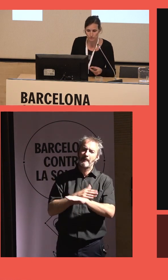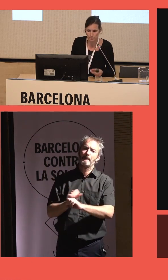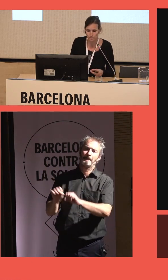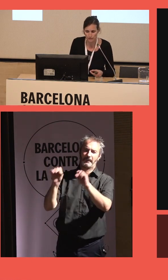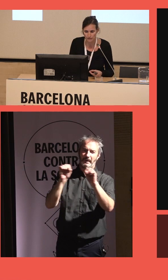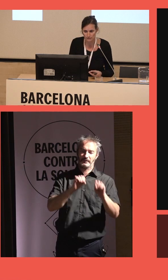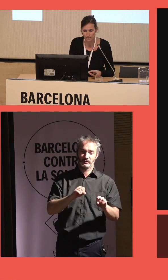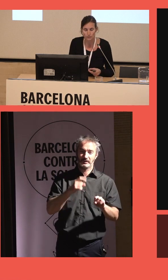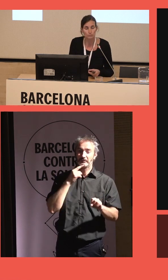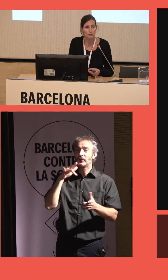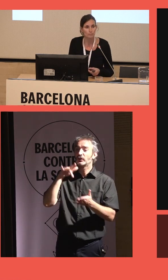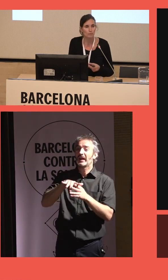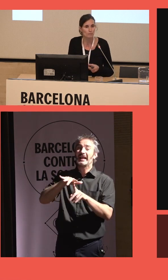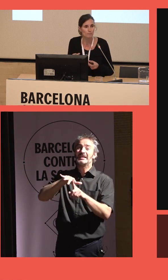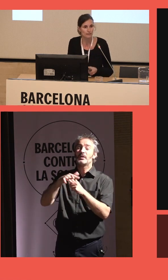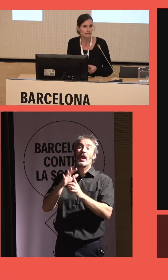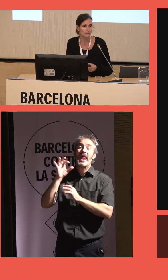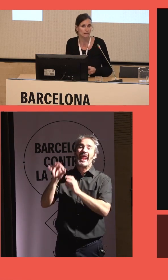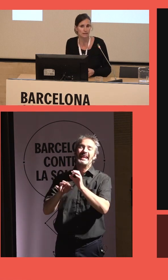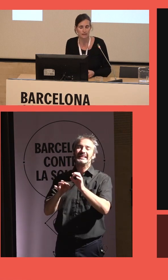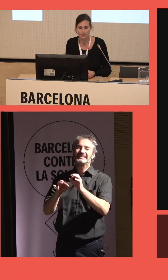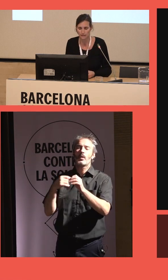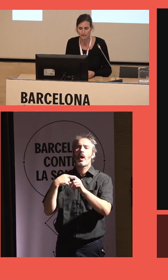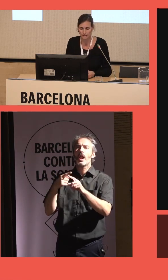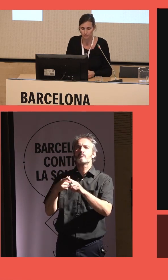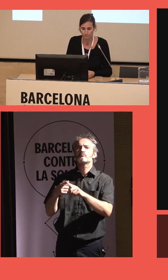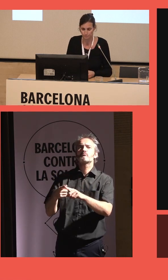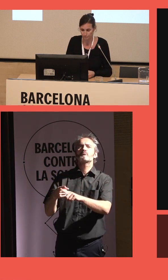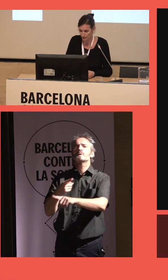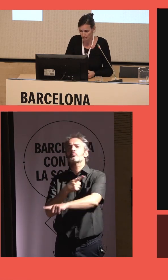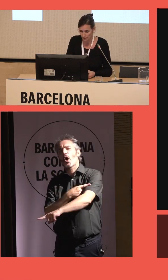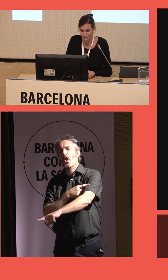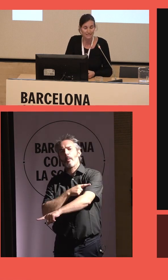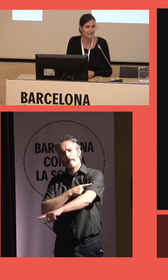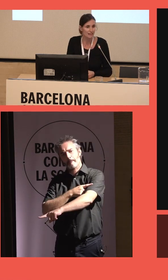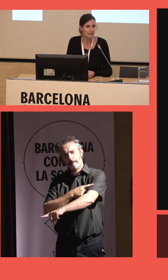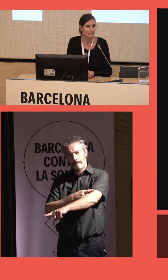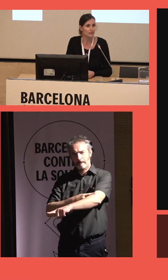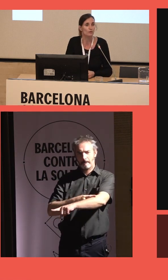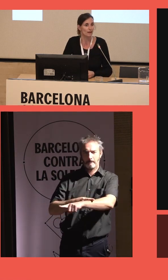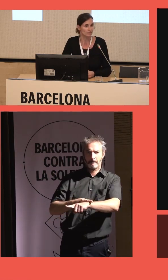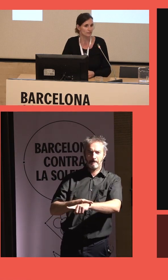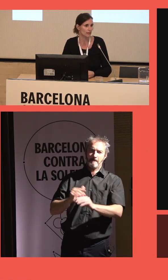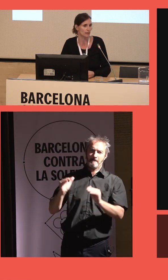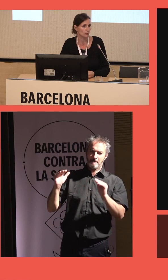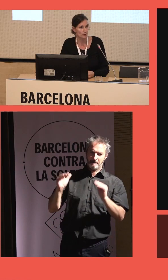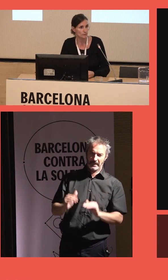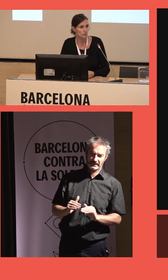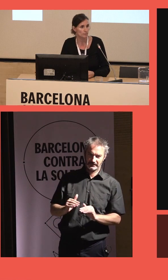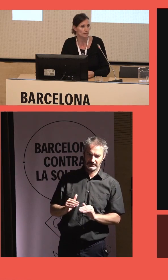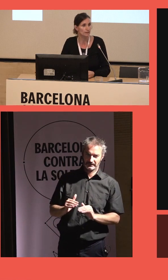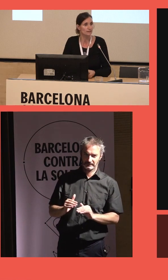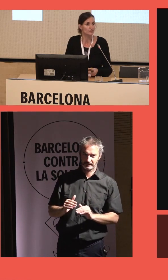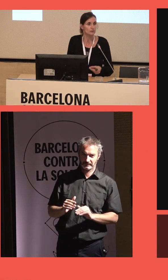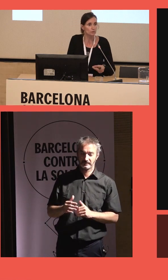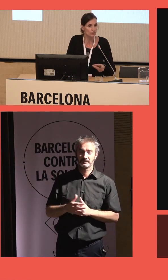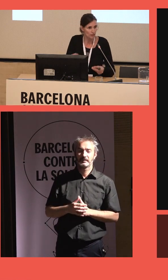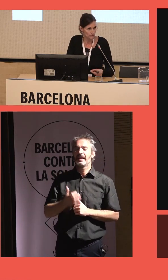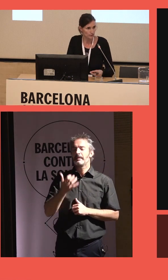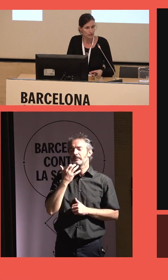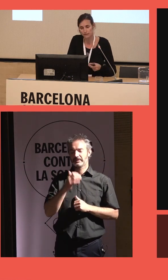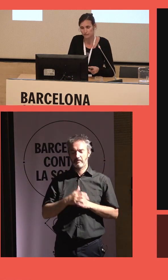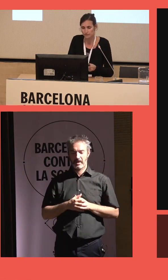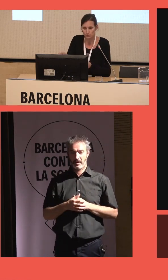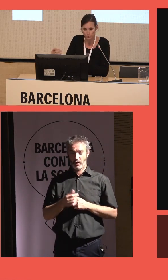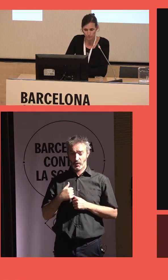arribin situacions de risc en un moment molt més inicial que no pas com habitualment si tu